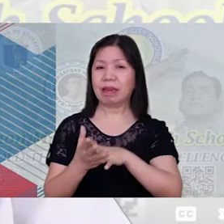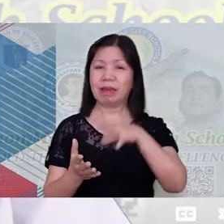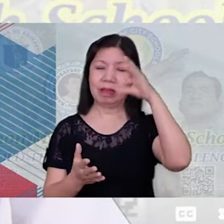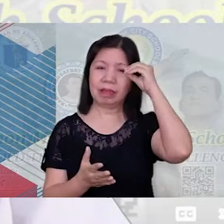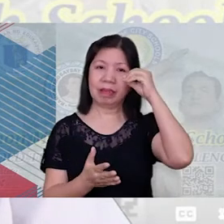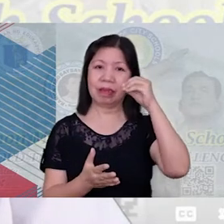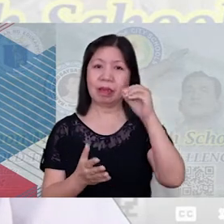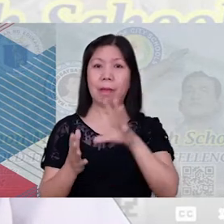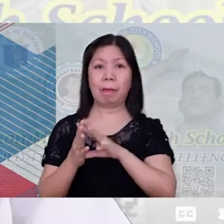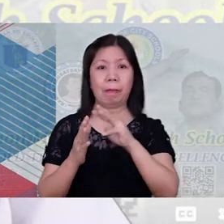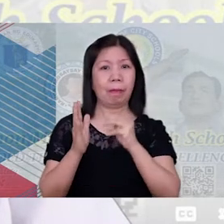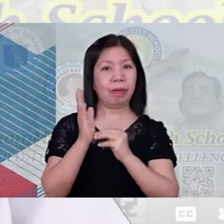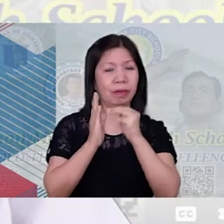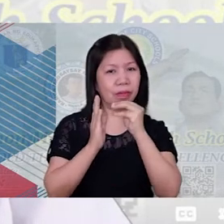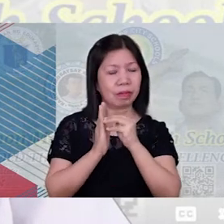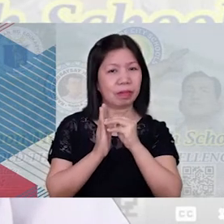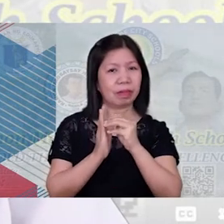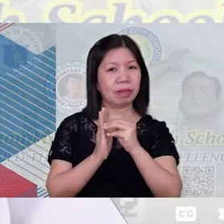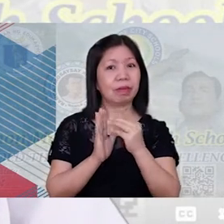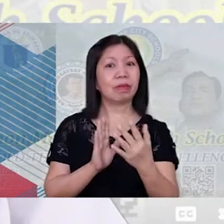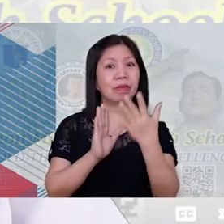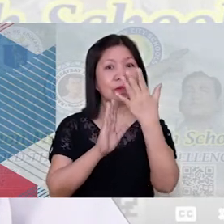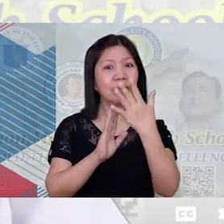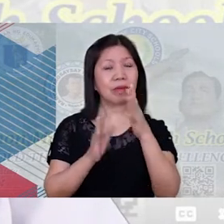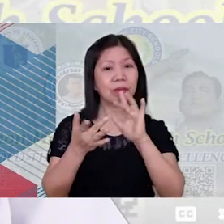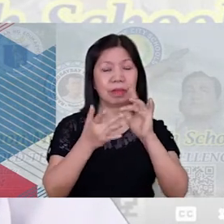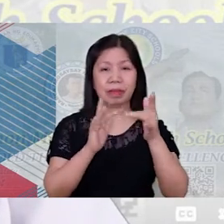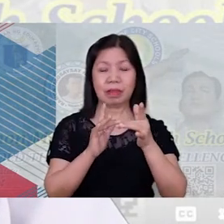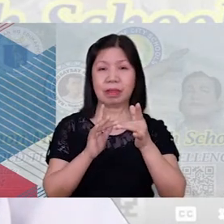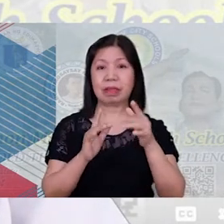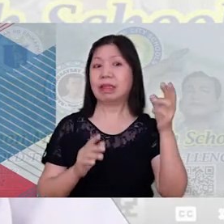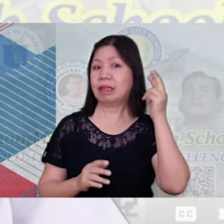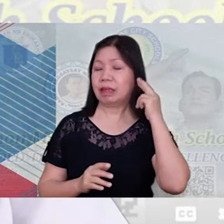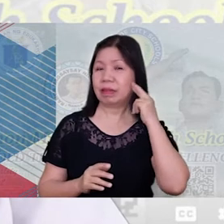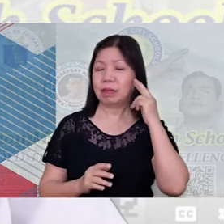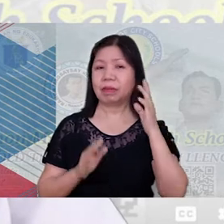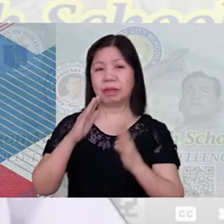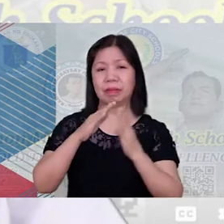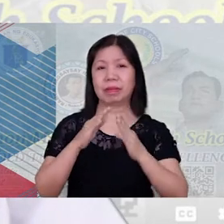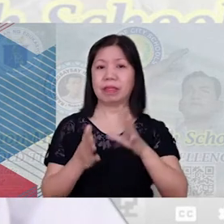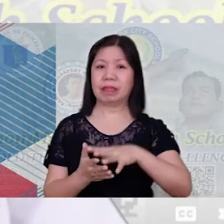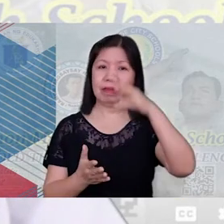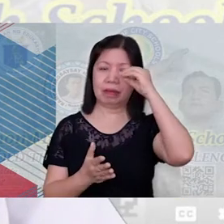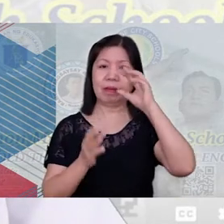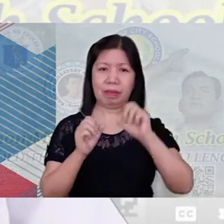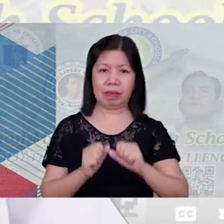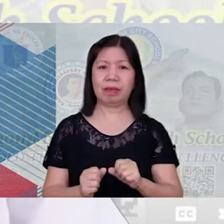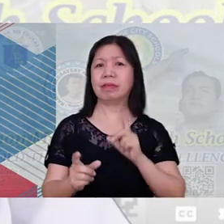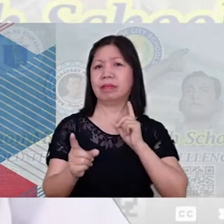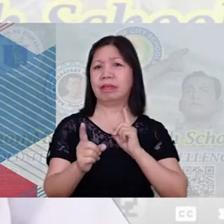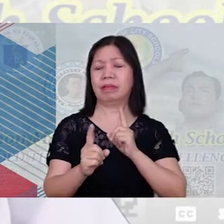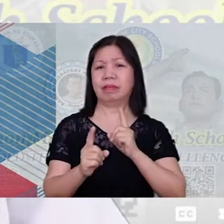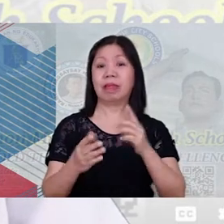learning, online learning na synchronous at asynchronous, at TV radio-based learning upang makatugon tayo sa